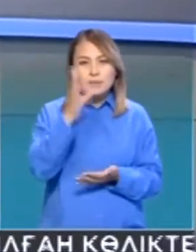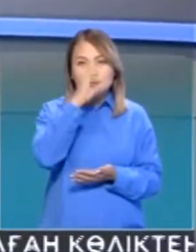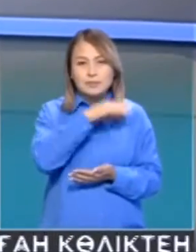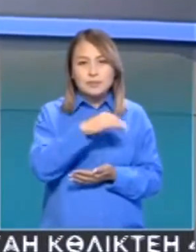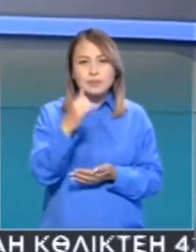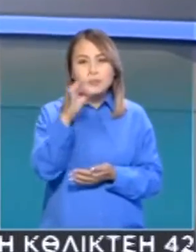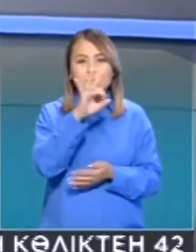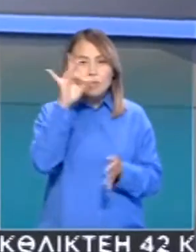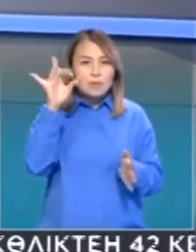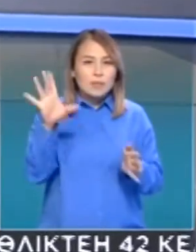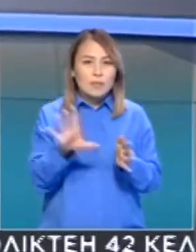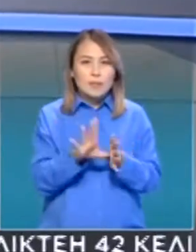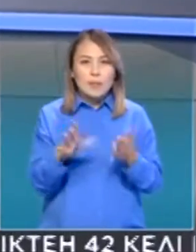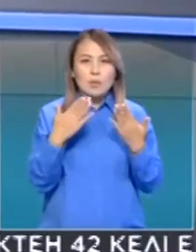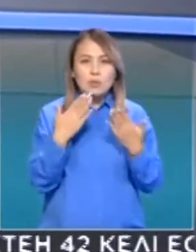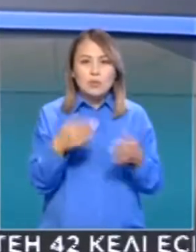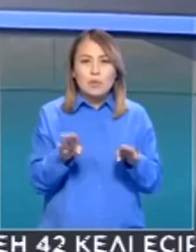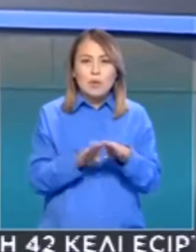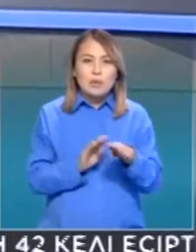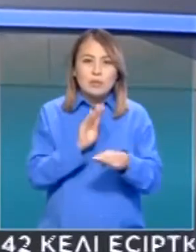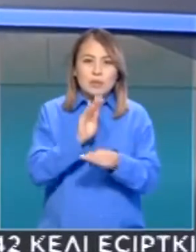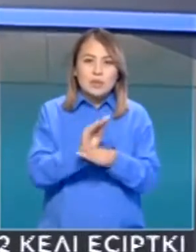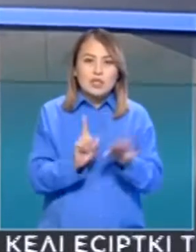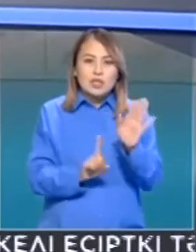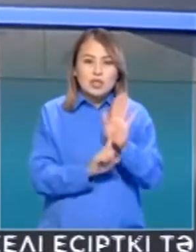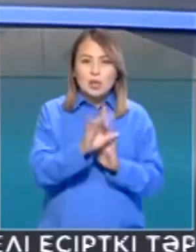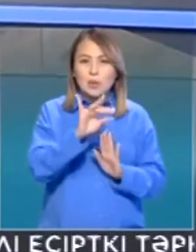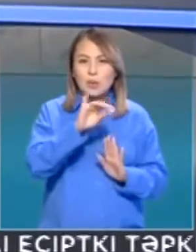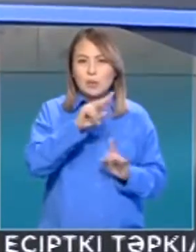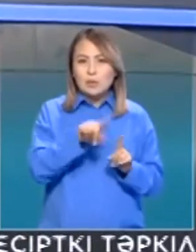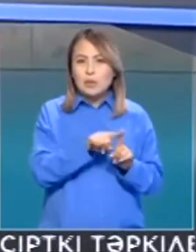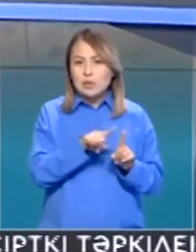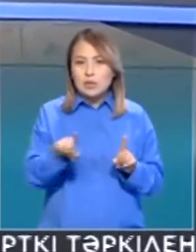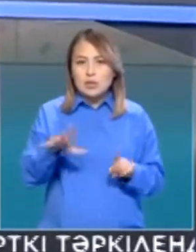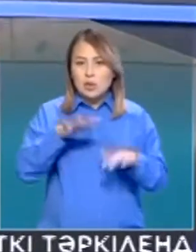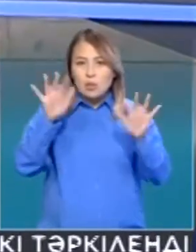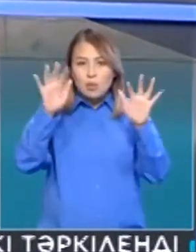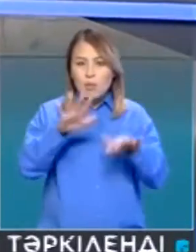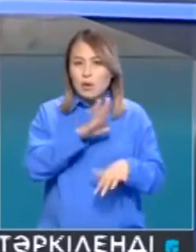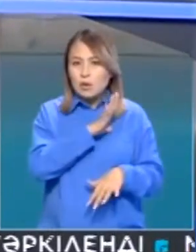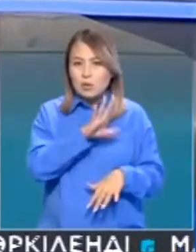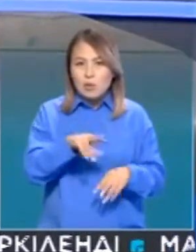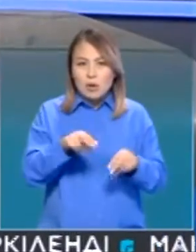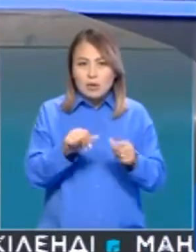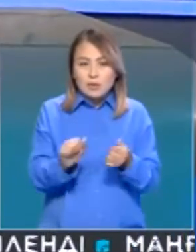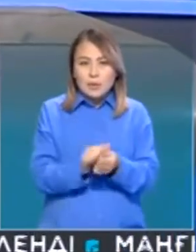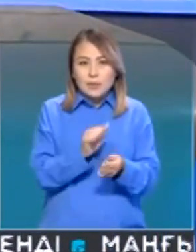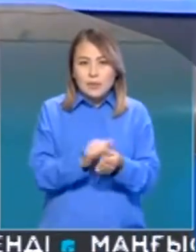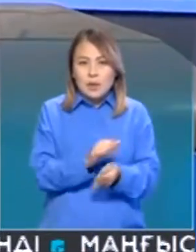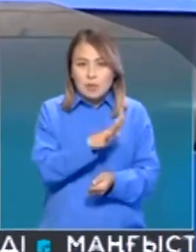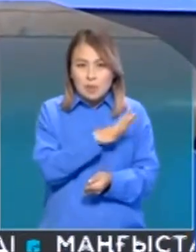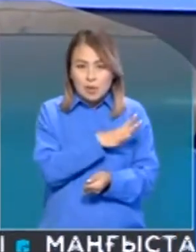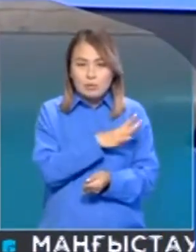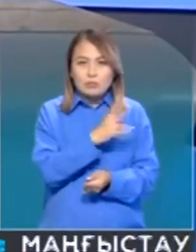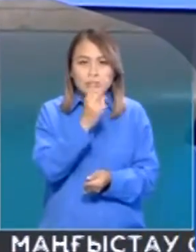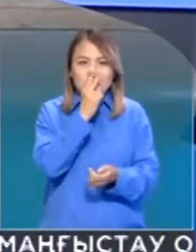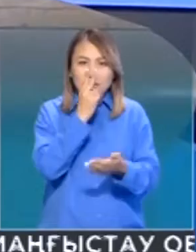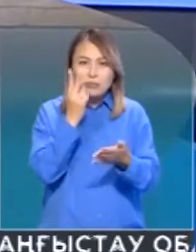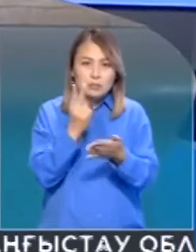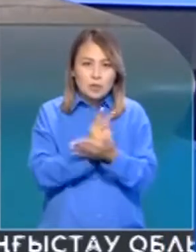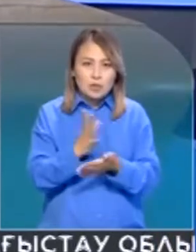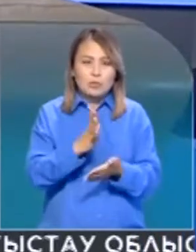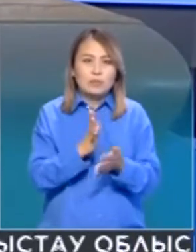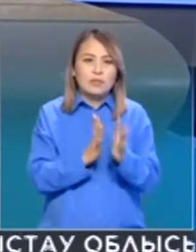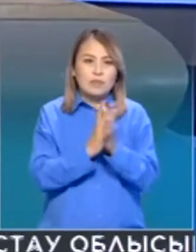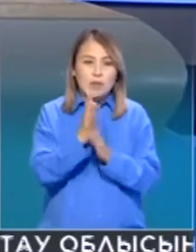Бұл аймақ үшін рекордтық көрсеткіш. Оның үстіне маусымның басынан шілденің ортасына дейін жауын болмай, топырақ құрғап кеткен еді. Қуаңшылыққа